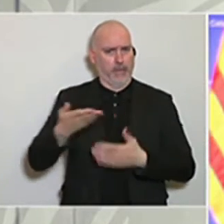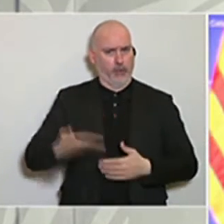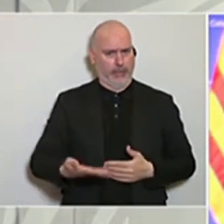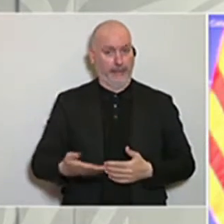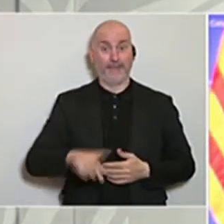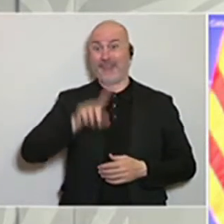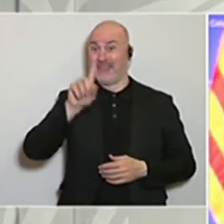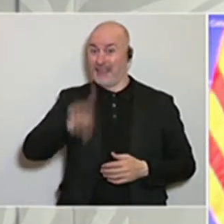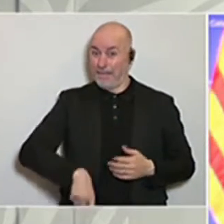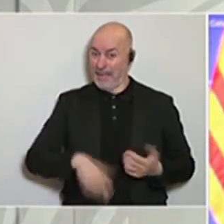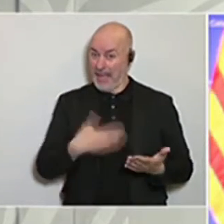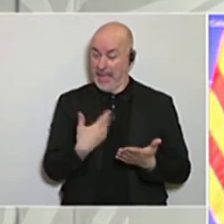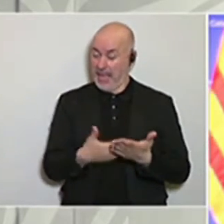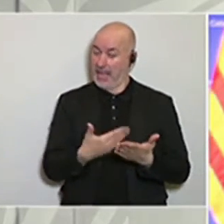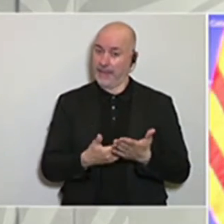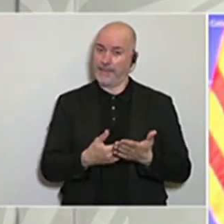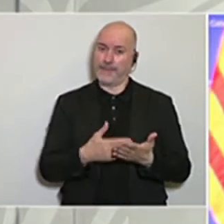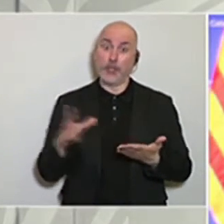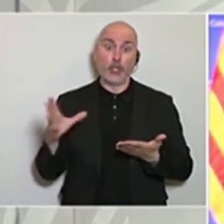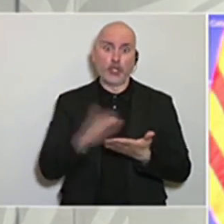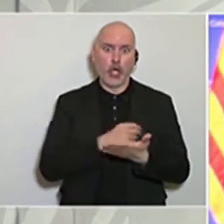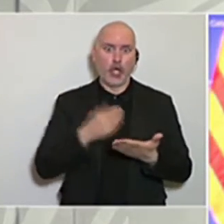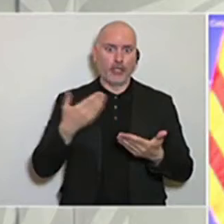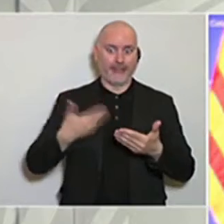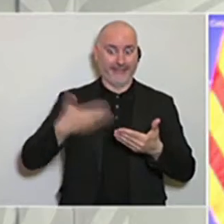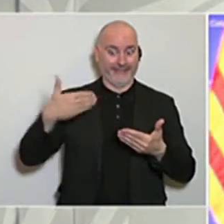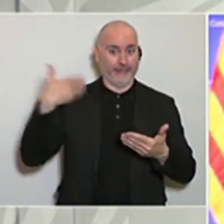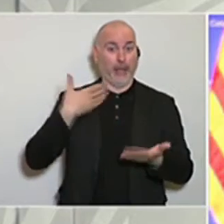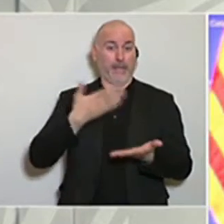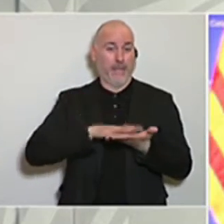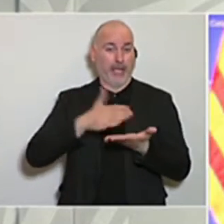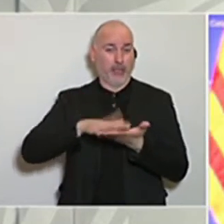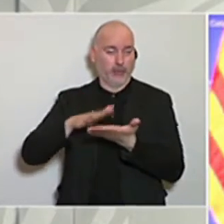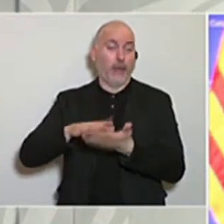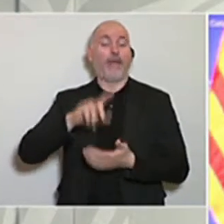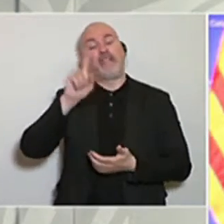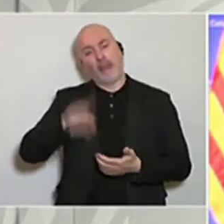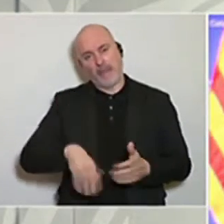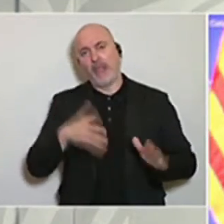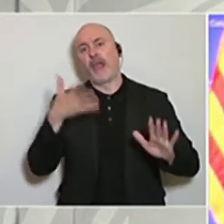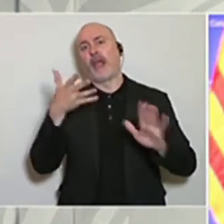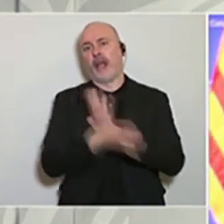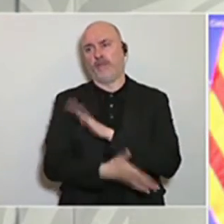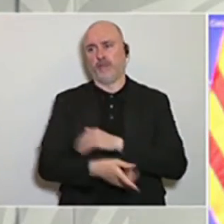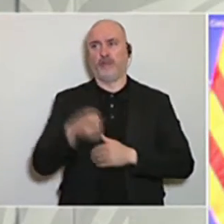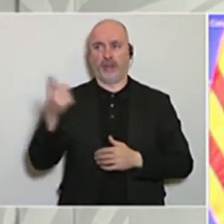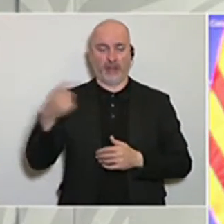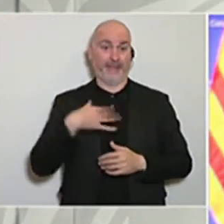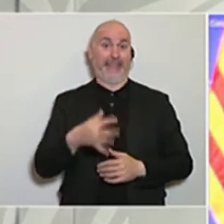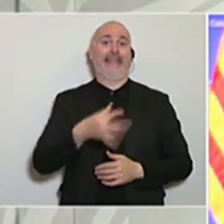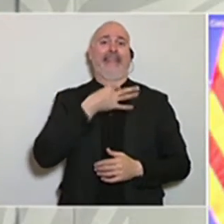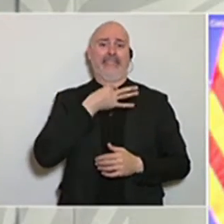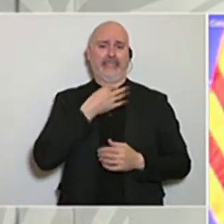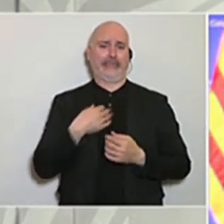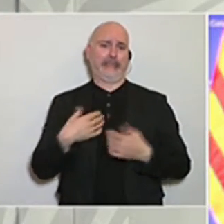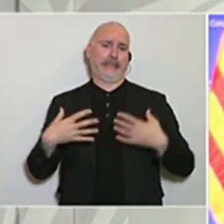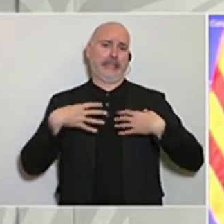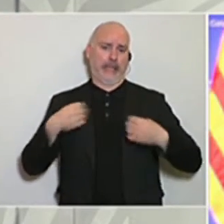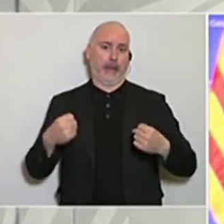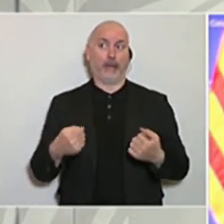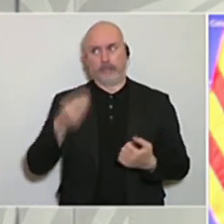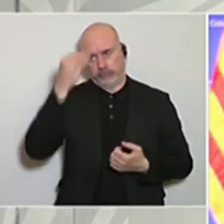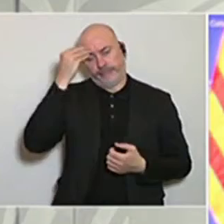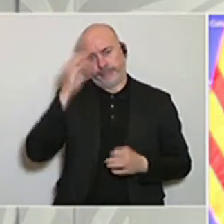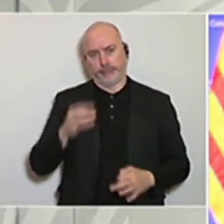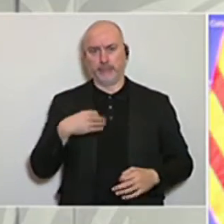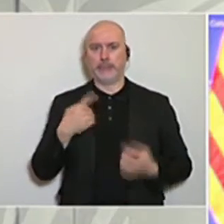després doncs, de tot el que s'ha esdevingut aquests darrers mesos i a causa també d'aquesta crisi sanitària, doncs, considerem que és